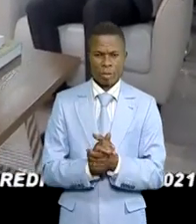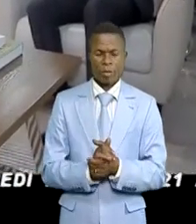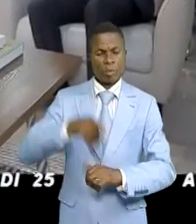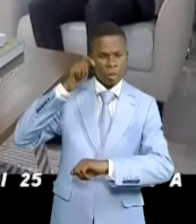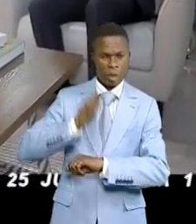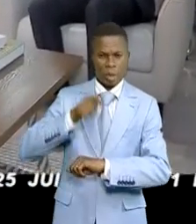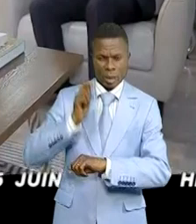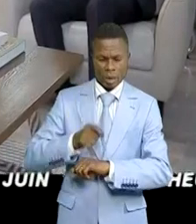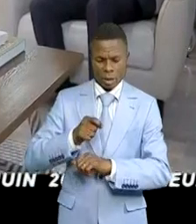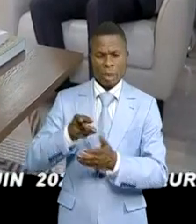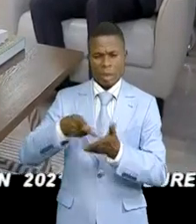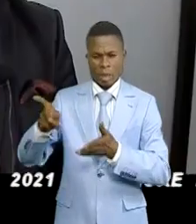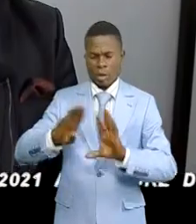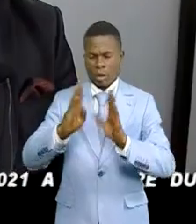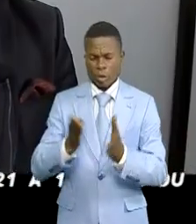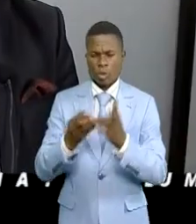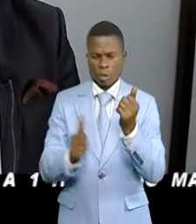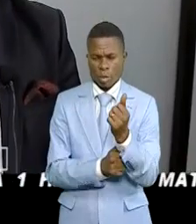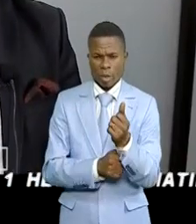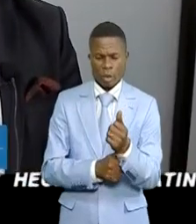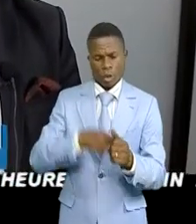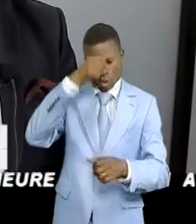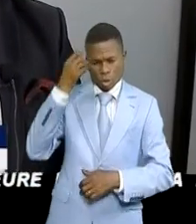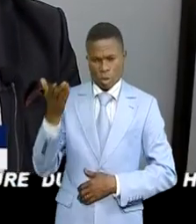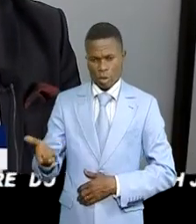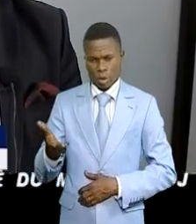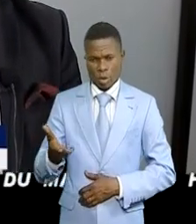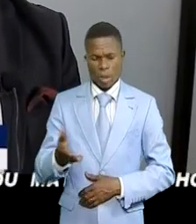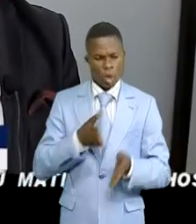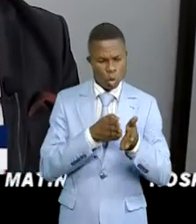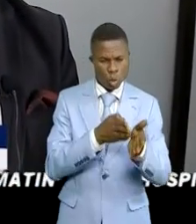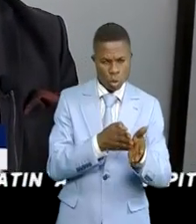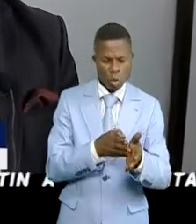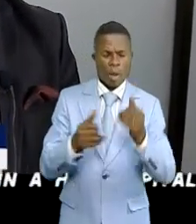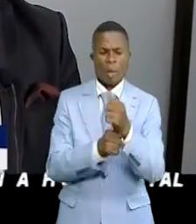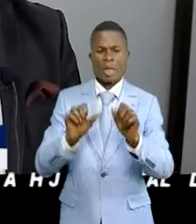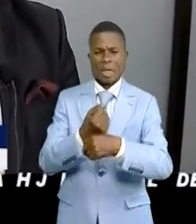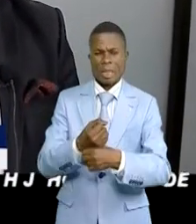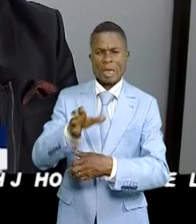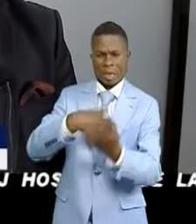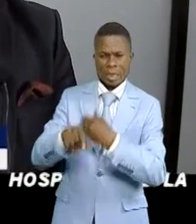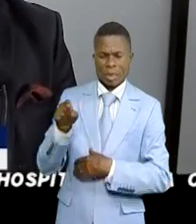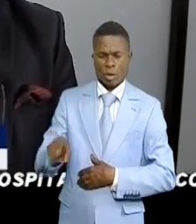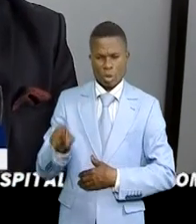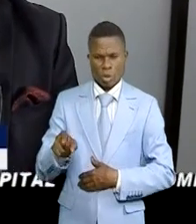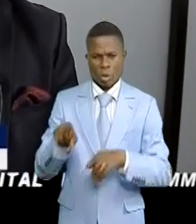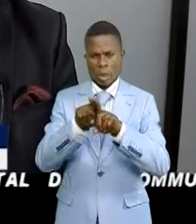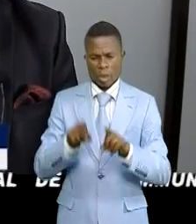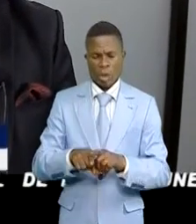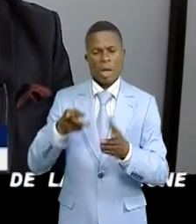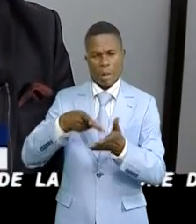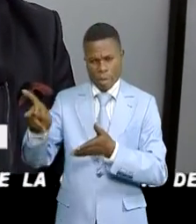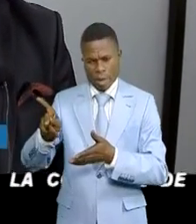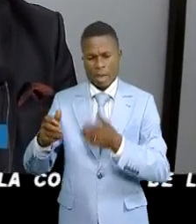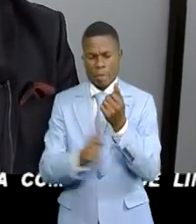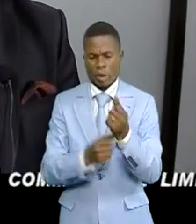justice et l'indemnisation des victimes? Il y a ce souci de poursuite des auteurs de ces atrocités, mais aussi l'indemnisation